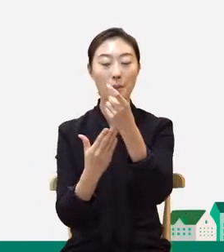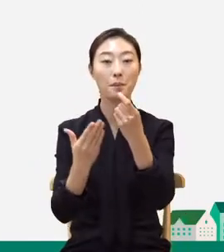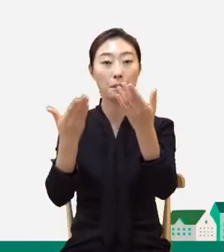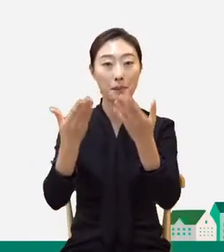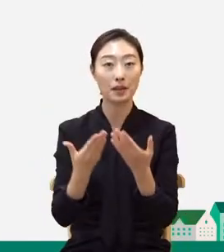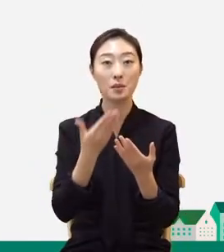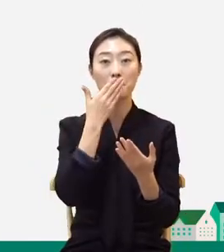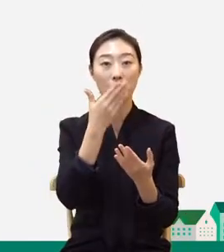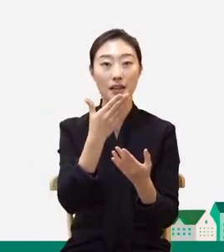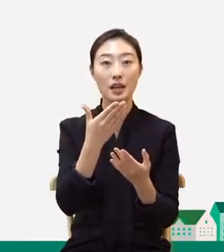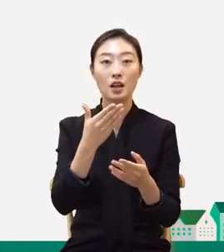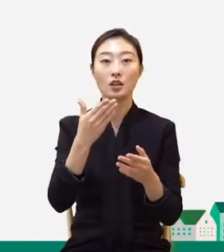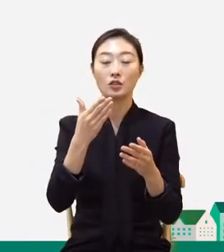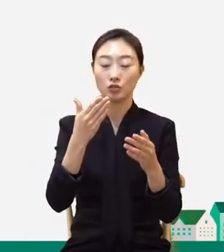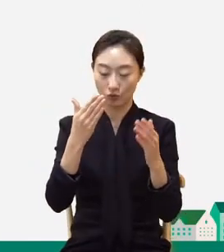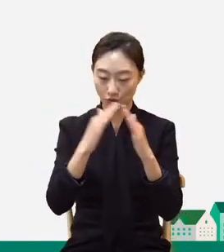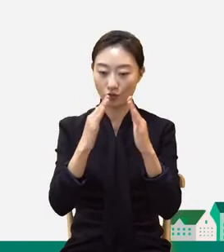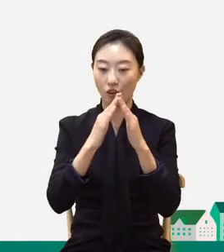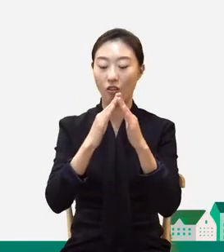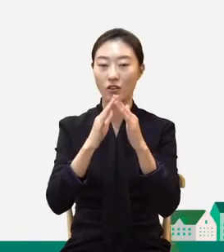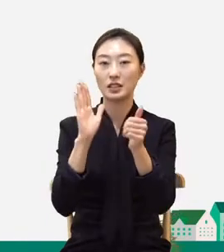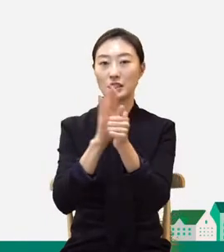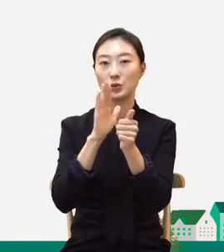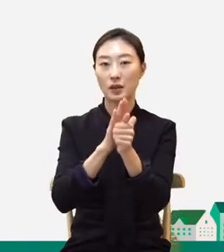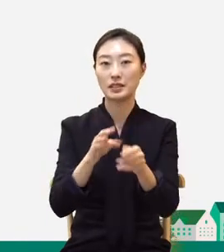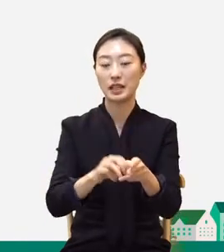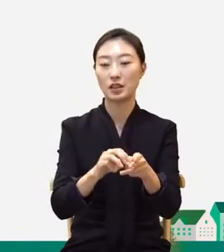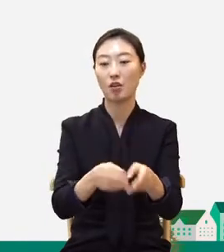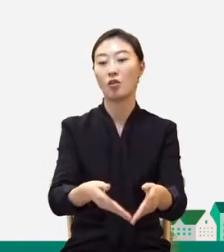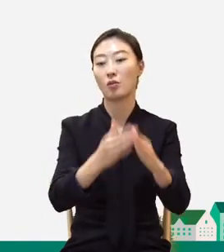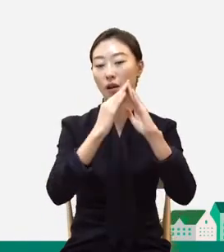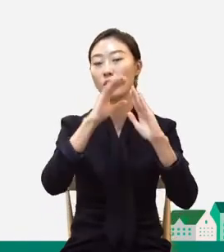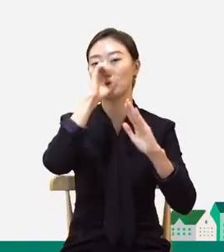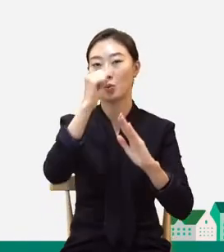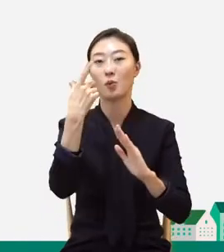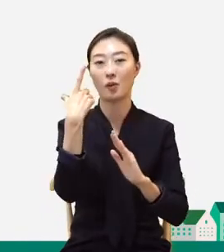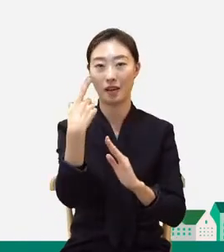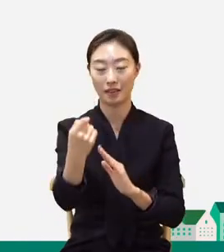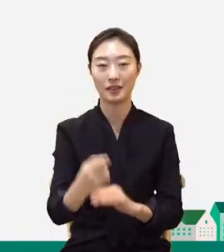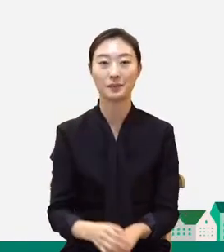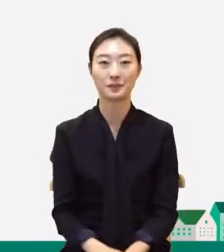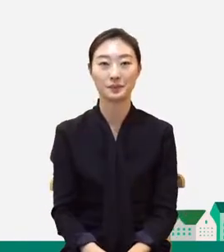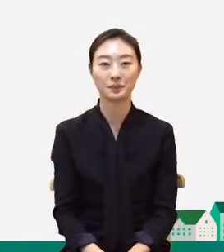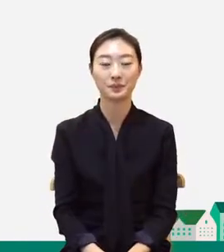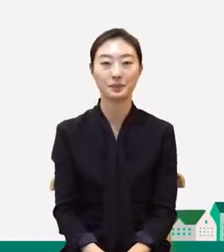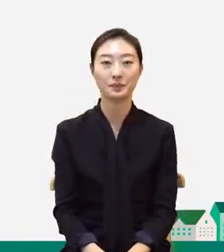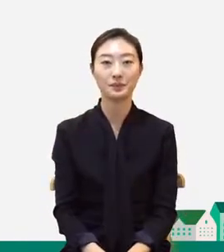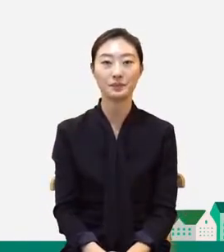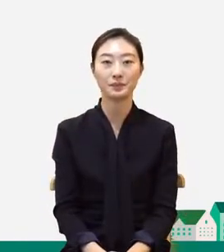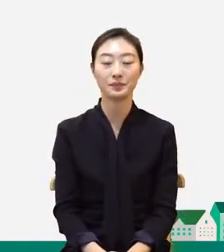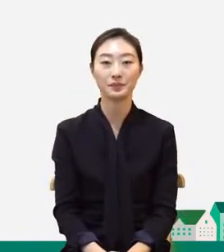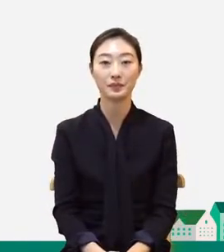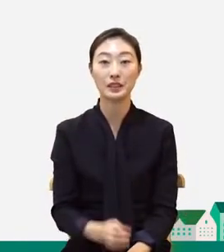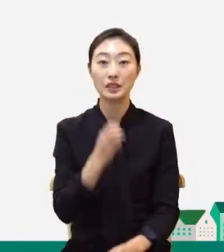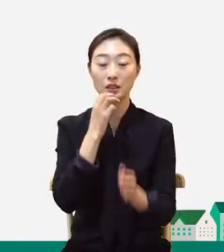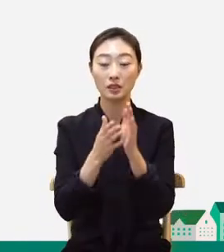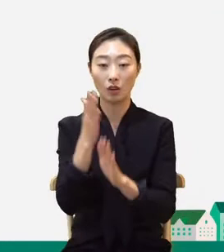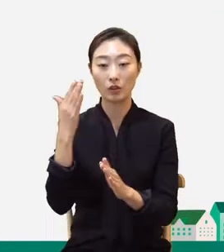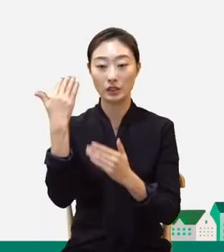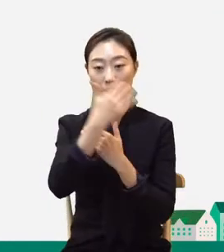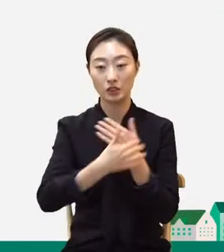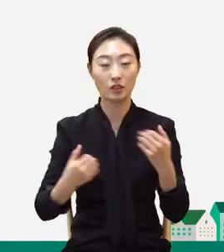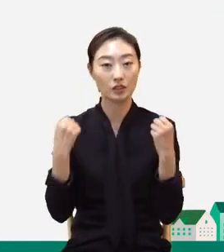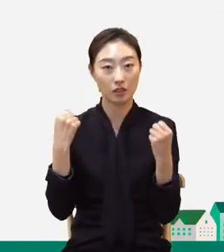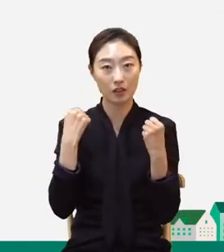관리하는 주거지원센터에 대한 필요성이 제기가 되어 왔습니다. 그래서 이 부분은 저희 2030 서울시